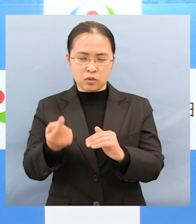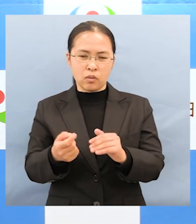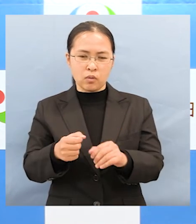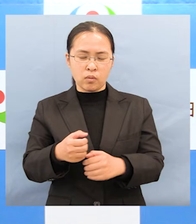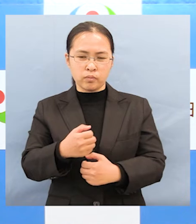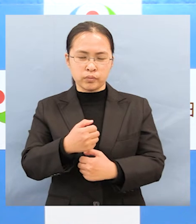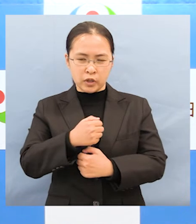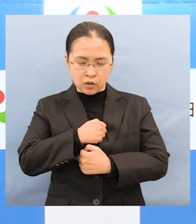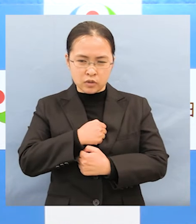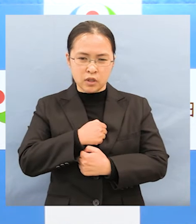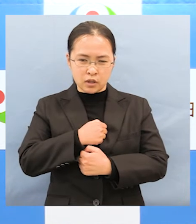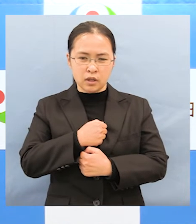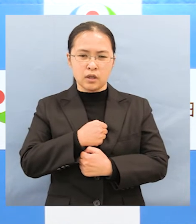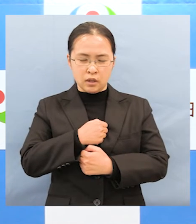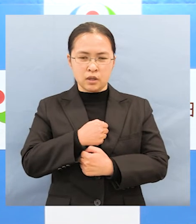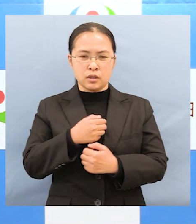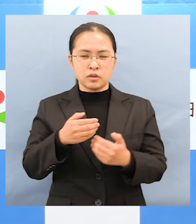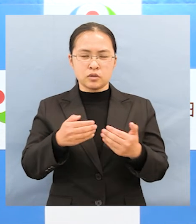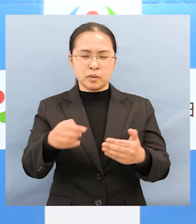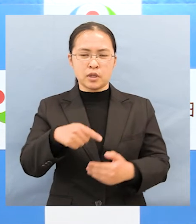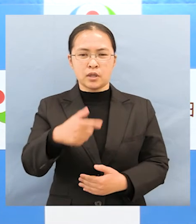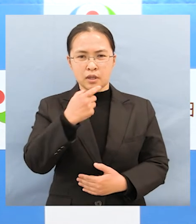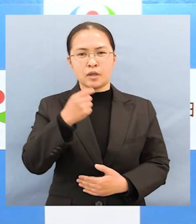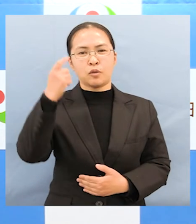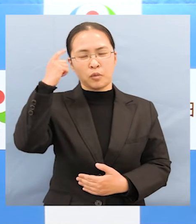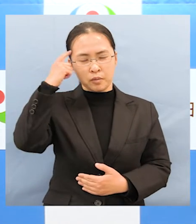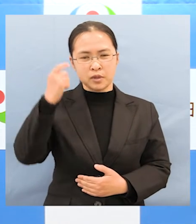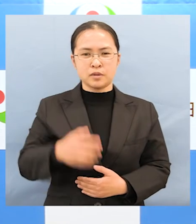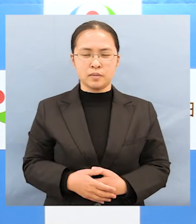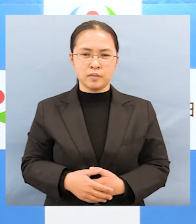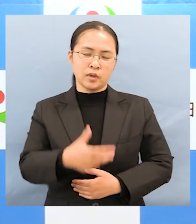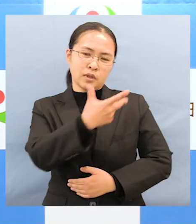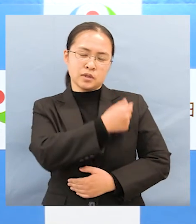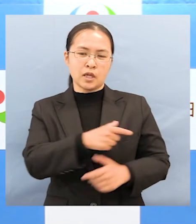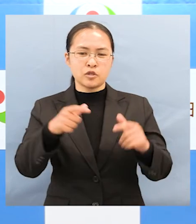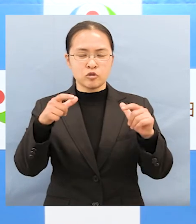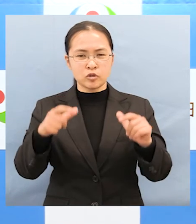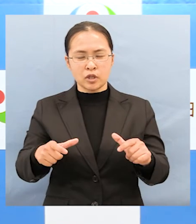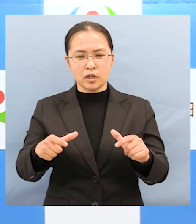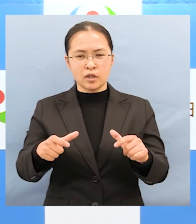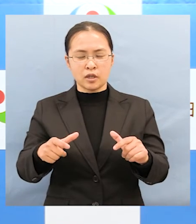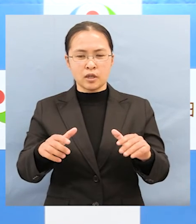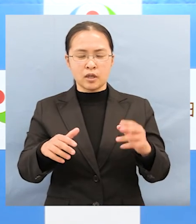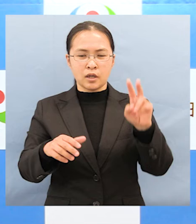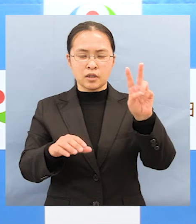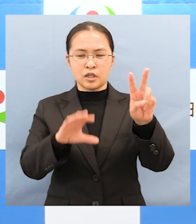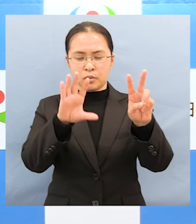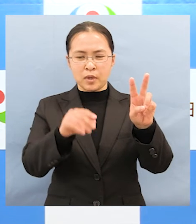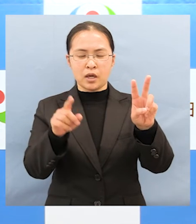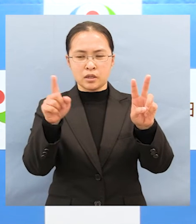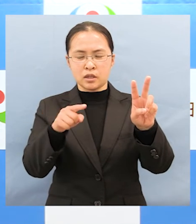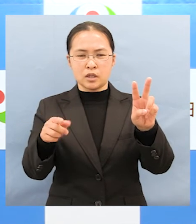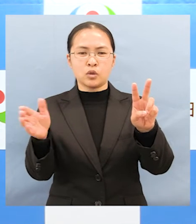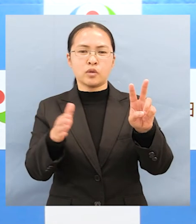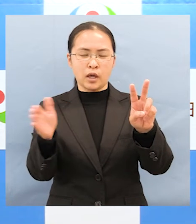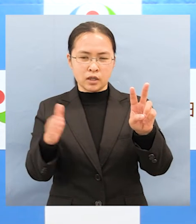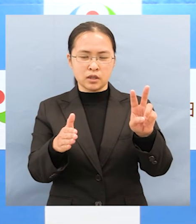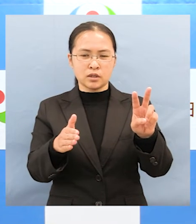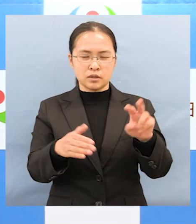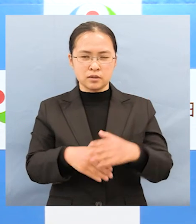にということは意識しているところであります。接種券を約2万人分になりますけれ